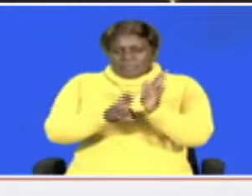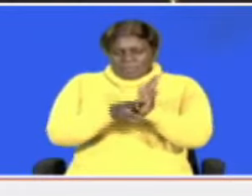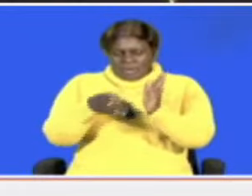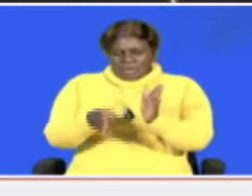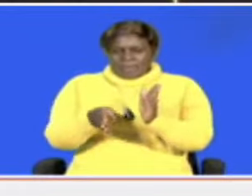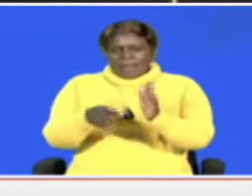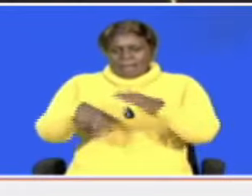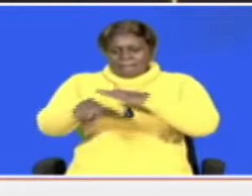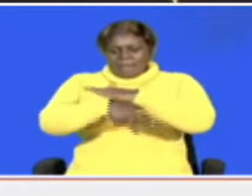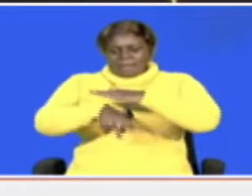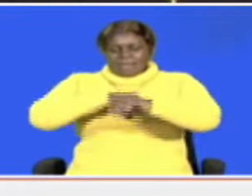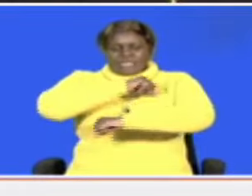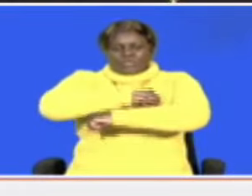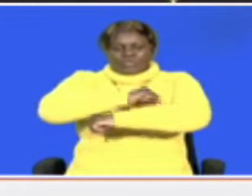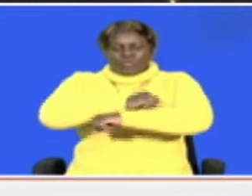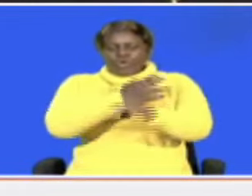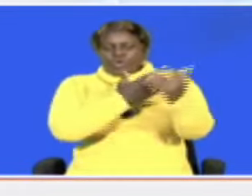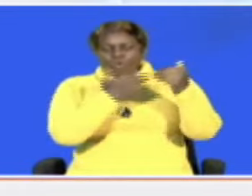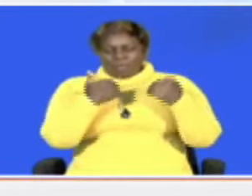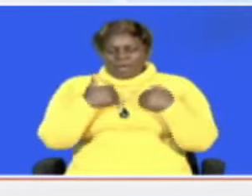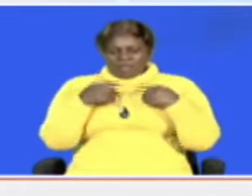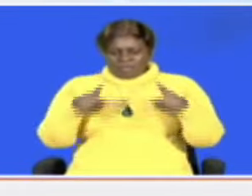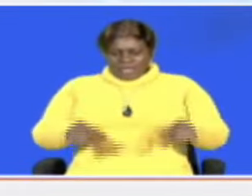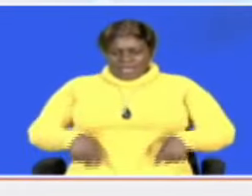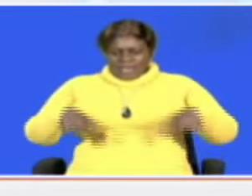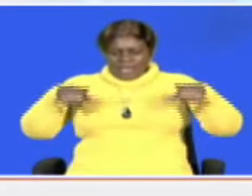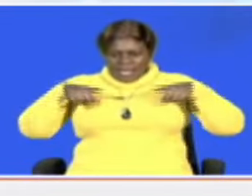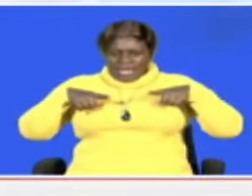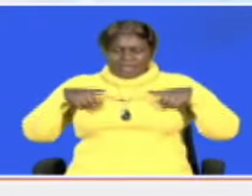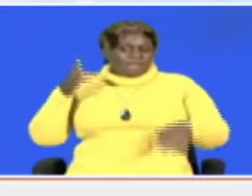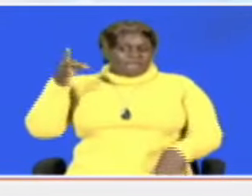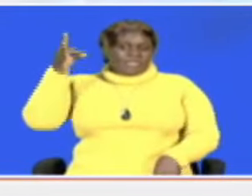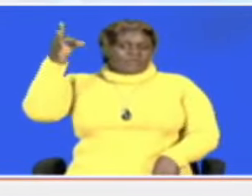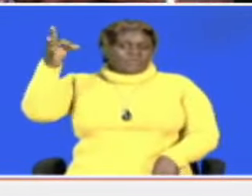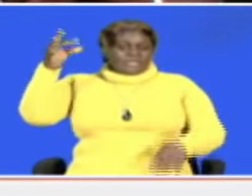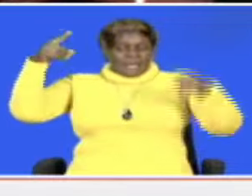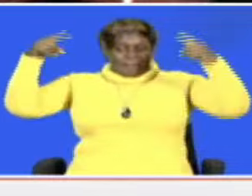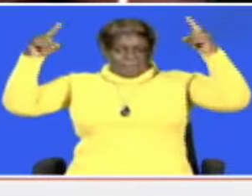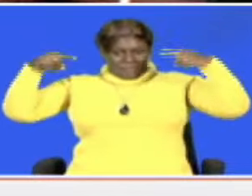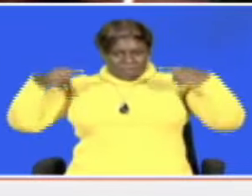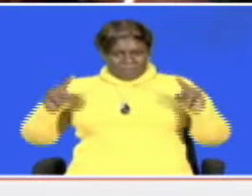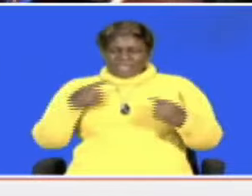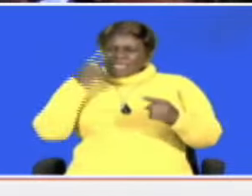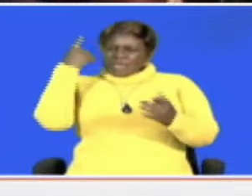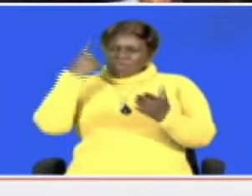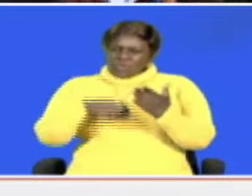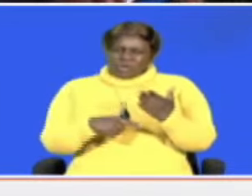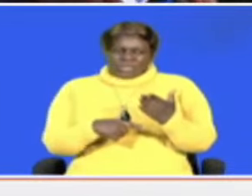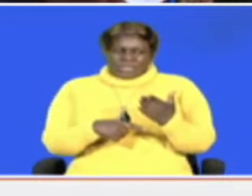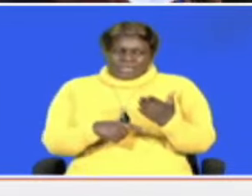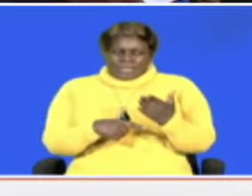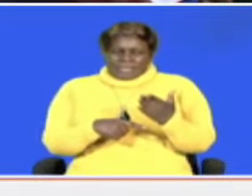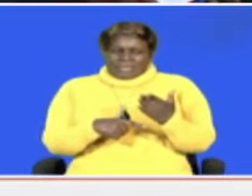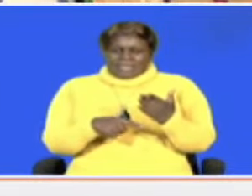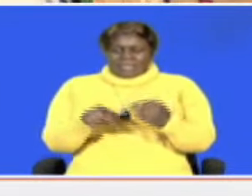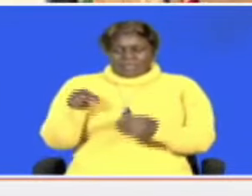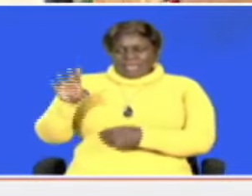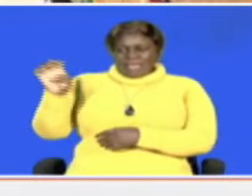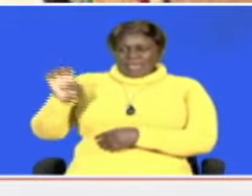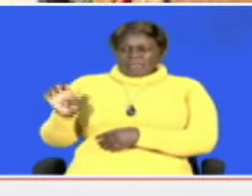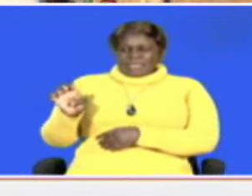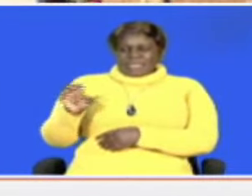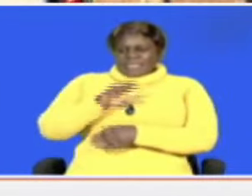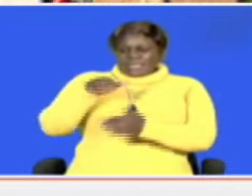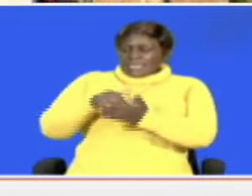Future Primary, akiwa na matumaini kuwa maisha ya Emery ya baadaye yatang'aa. Akisema kuwa mbali na Emery,